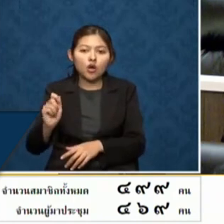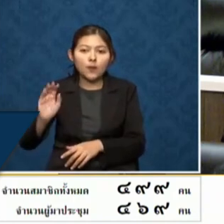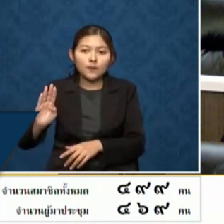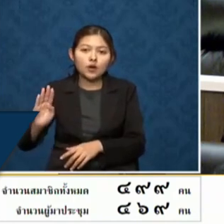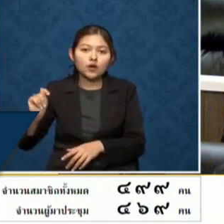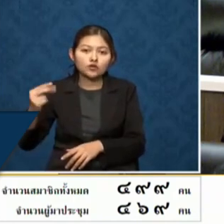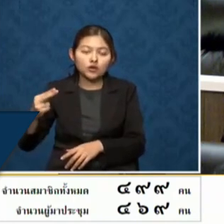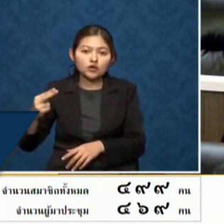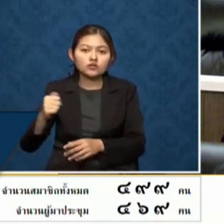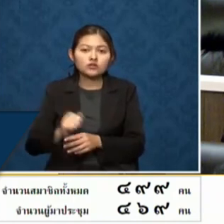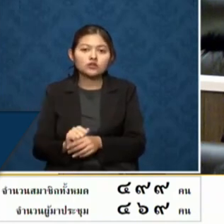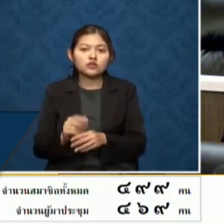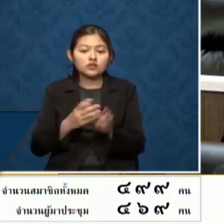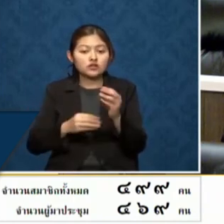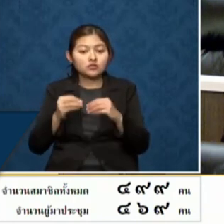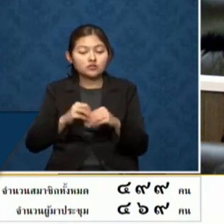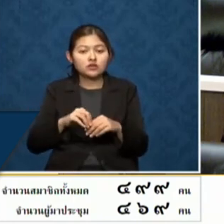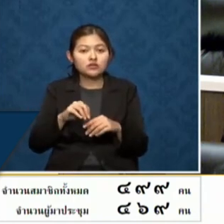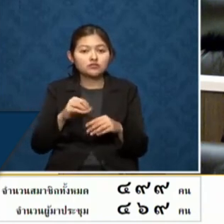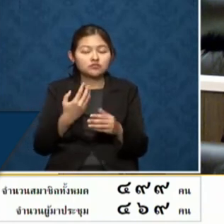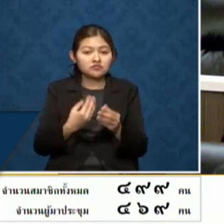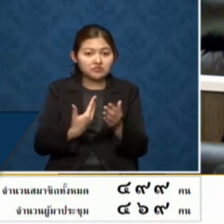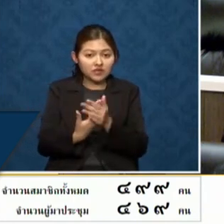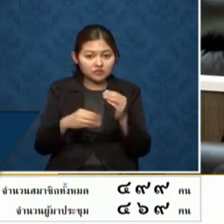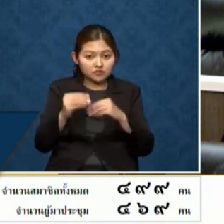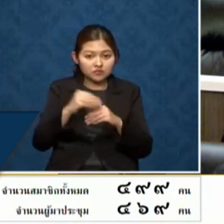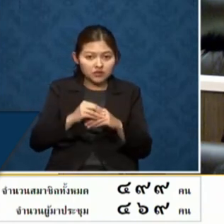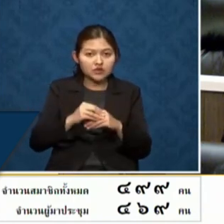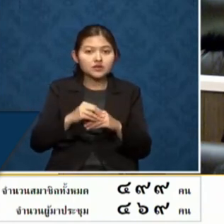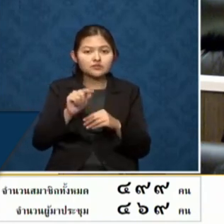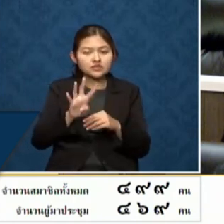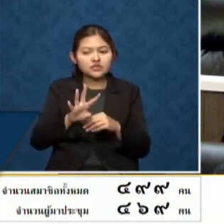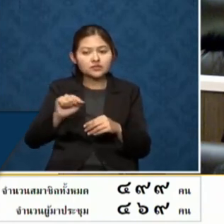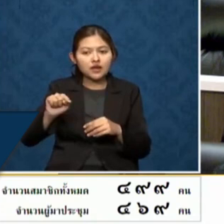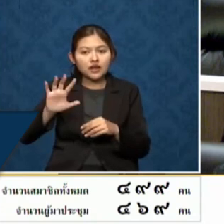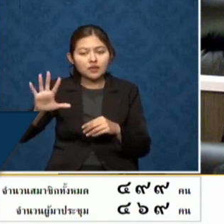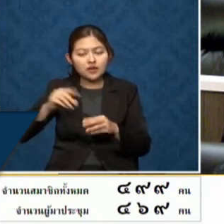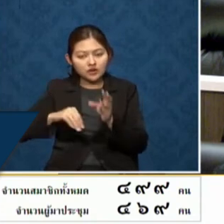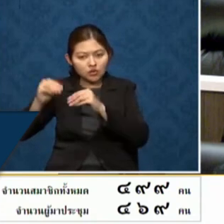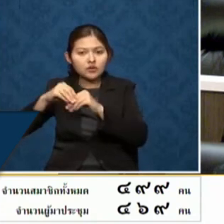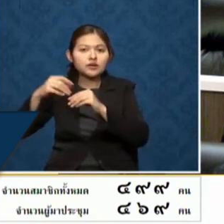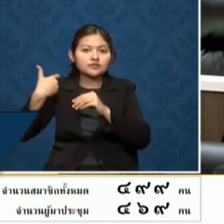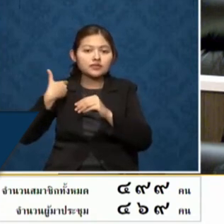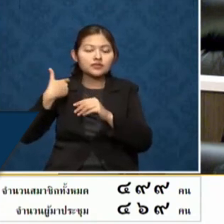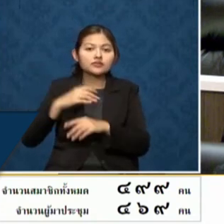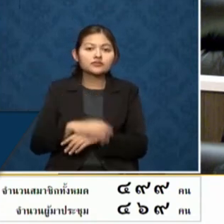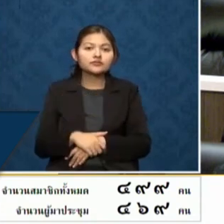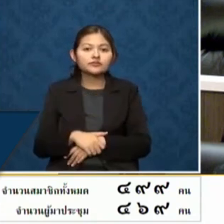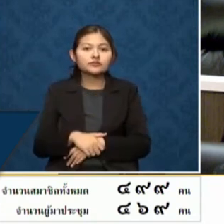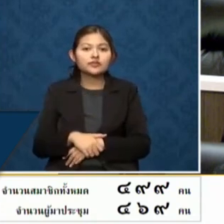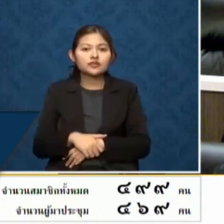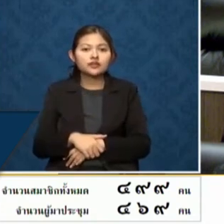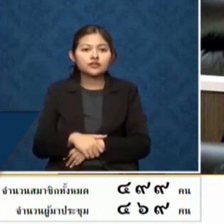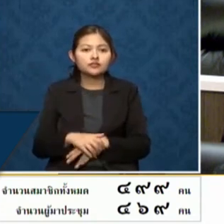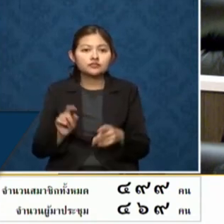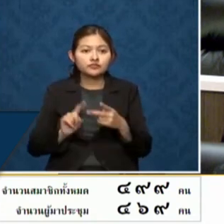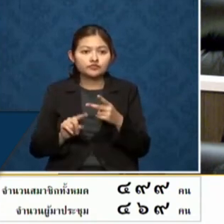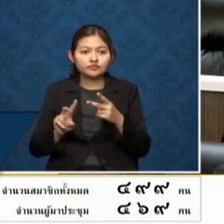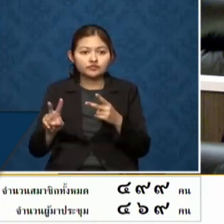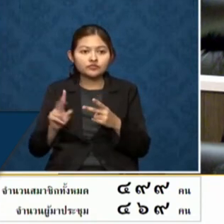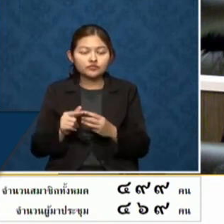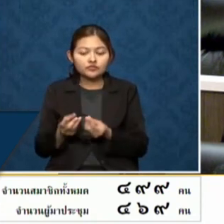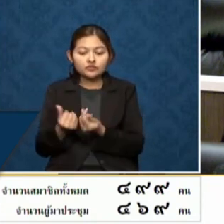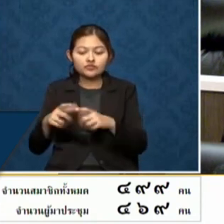อาจจะอ่าเพิ่มค่าน้ำต่อหน่วยที่จะสูงมากขึ้นเช่นกันนะครับอีกกรณีนึงครับเป็นกรณีที่เป็นเคสที่ดินส